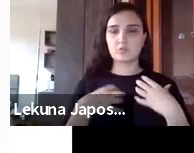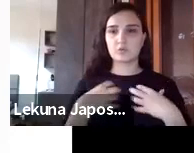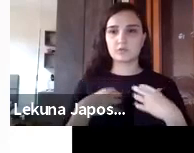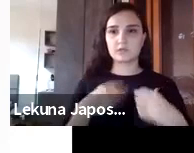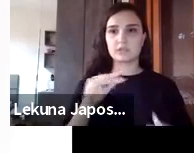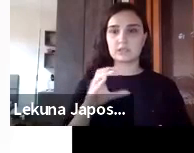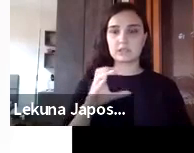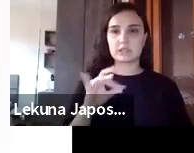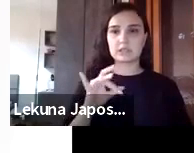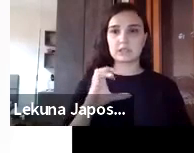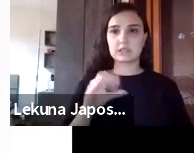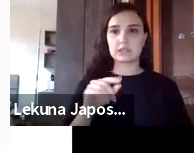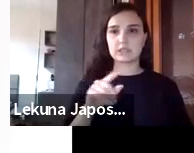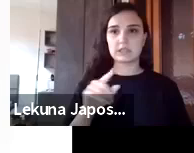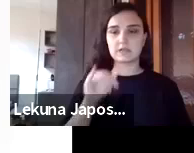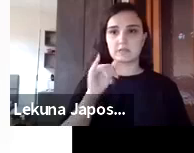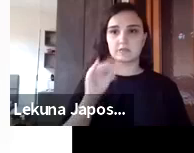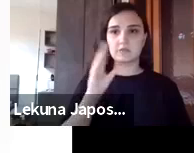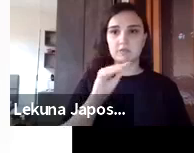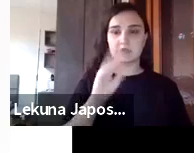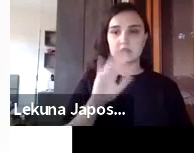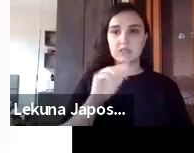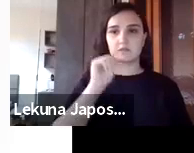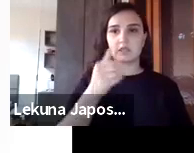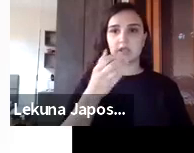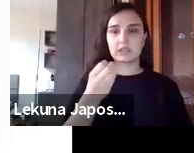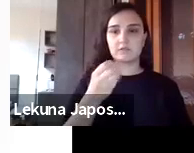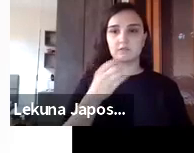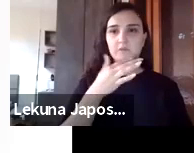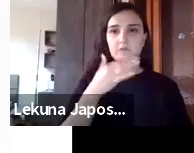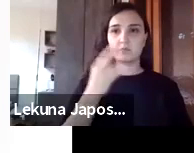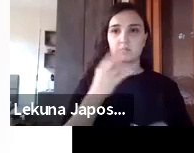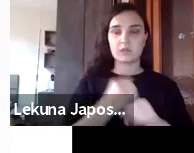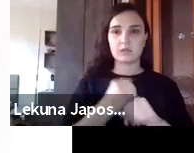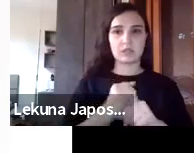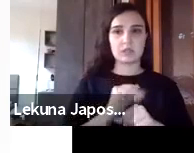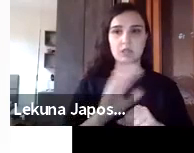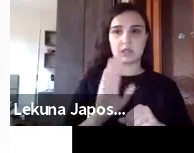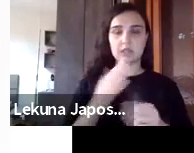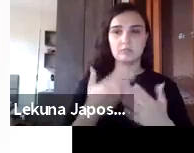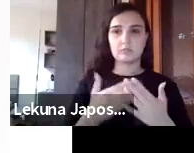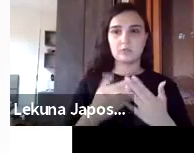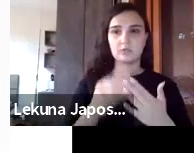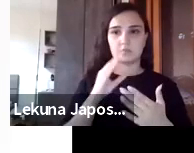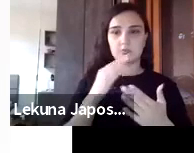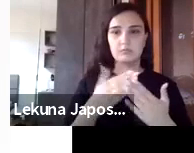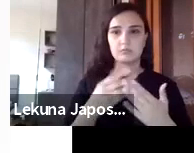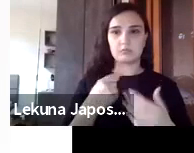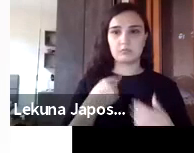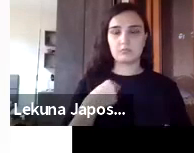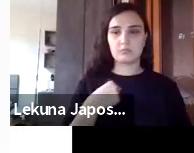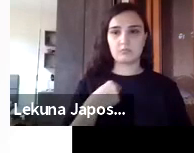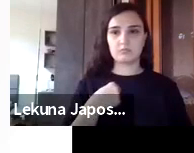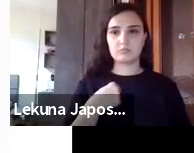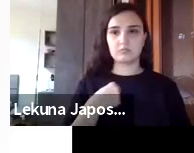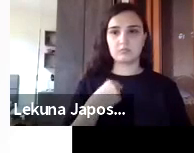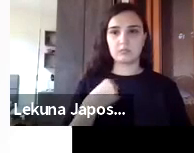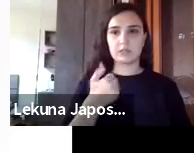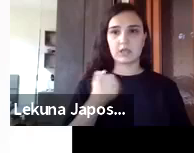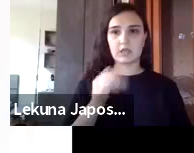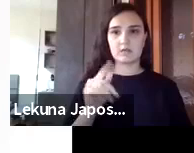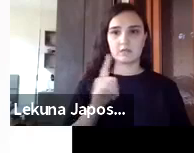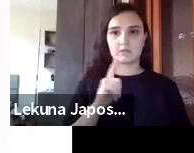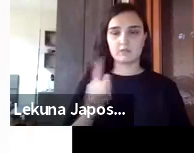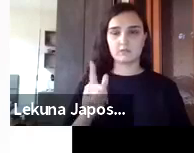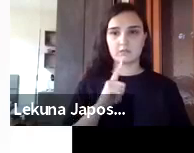სტრესი, რომ აი რამდენი რაღაცა ვერ მოვასწარი, ხვალისთვის კიდევ რამდენი არის გასაკეთებელი, არა. როდესაც ვართ მე და ყავა,